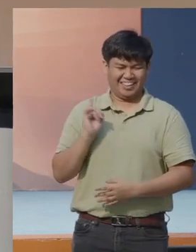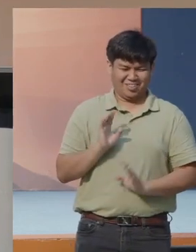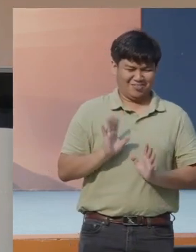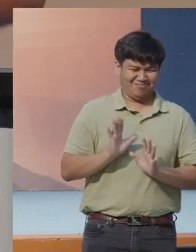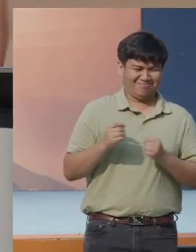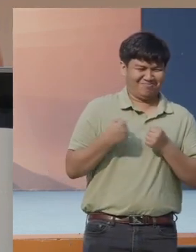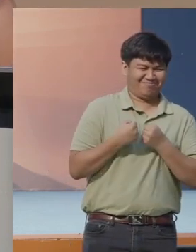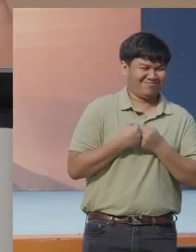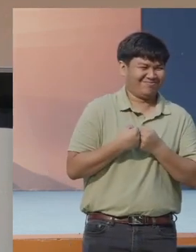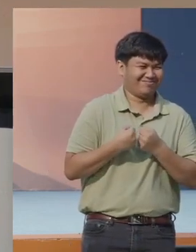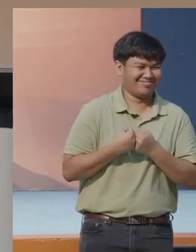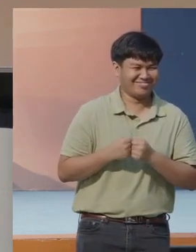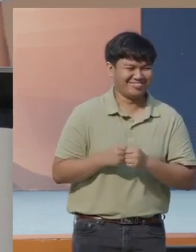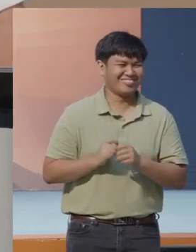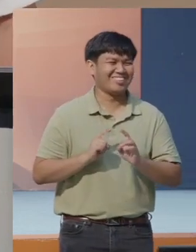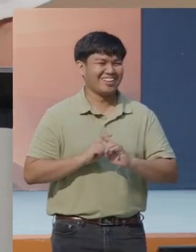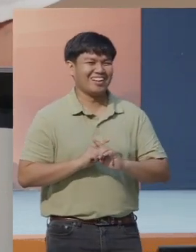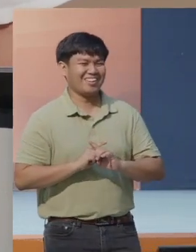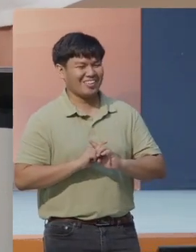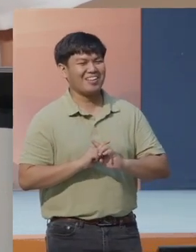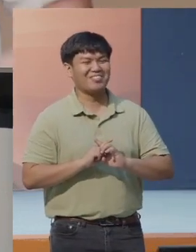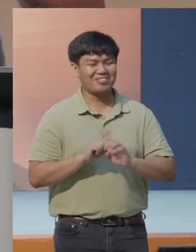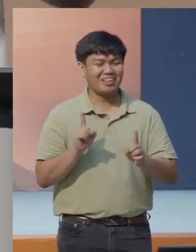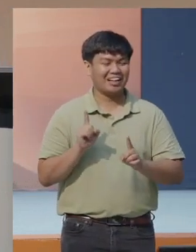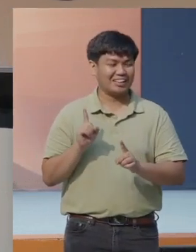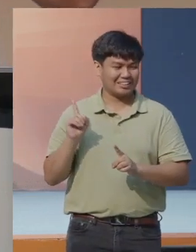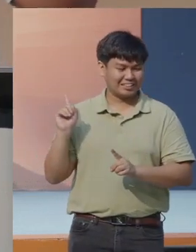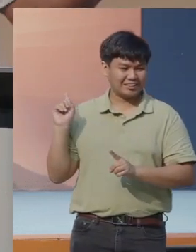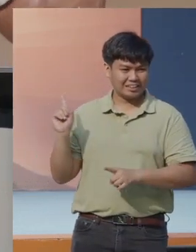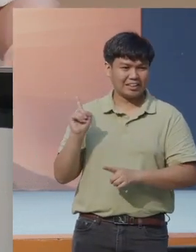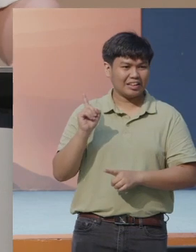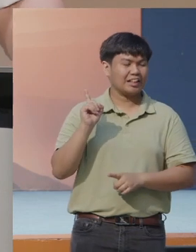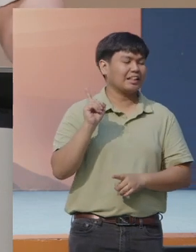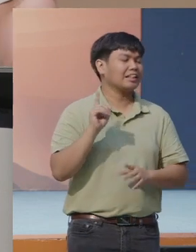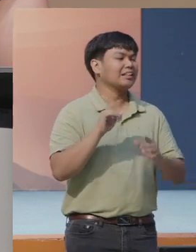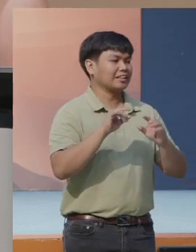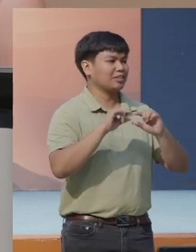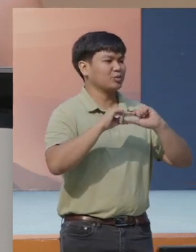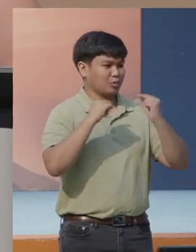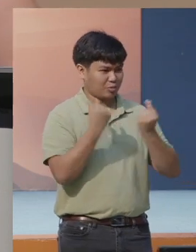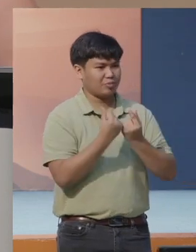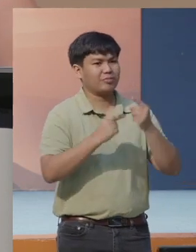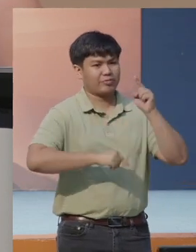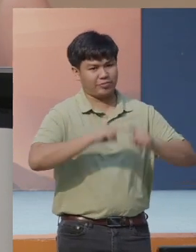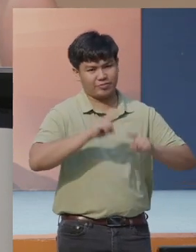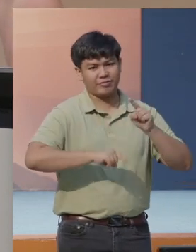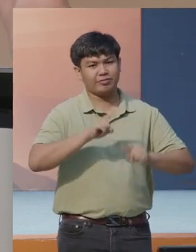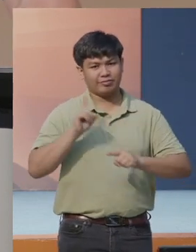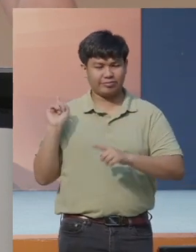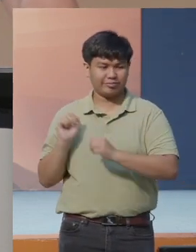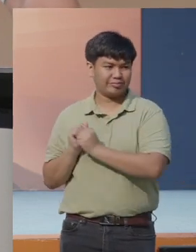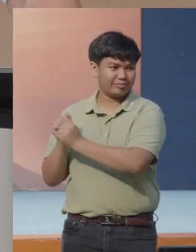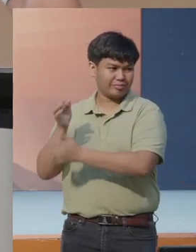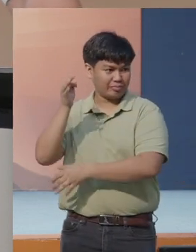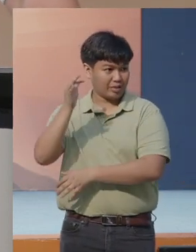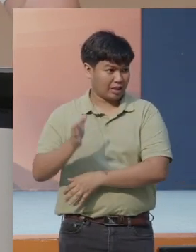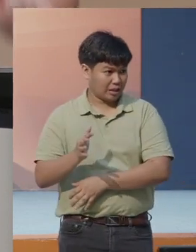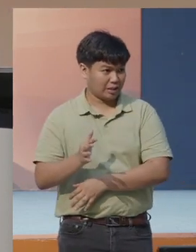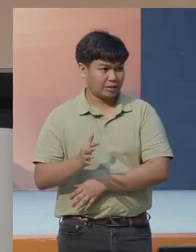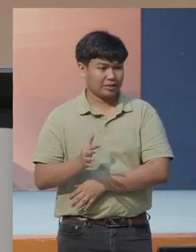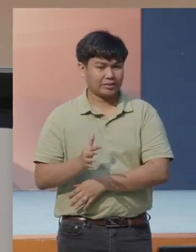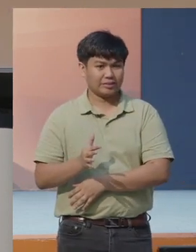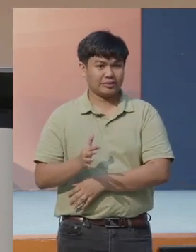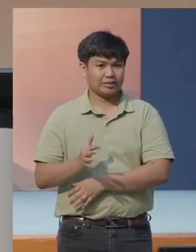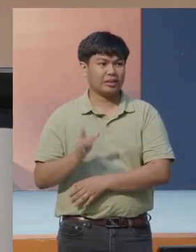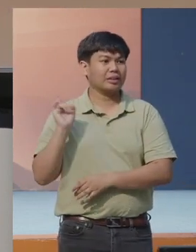we joke ni Marvin na isa sa mga naging barkada ko sa IGSL. Would you like to have